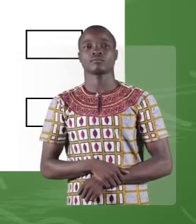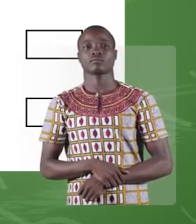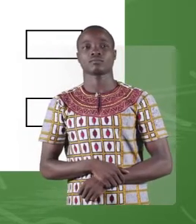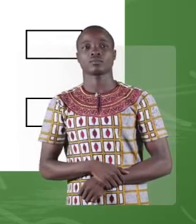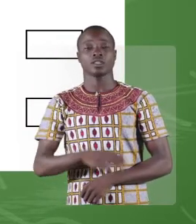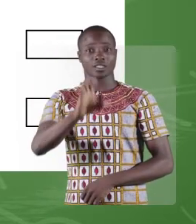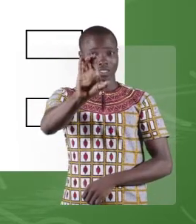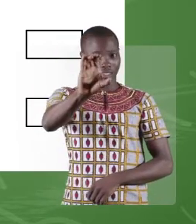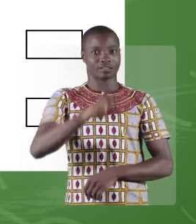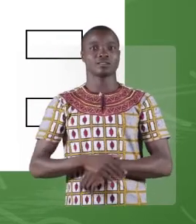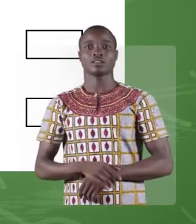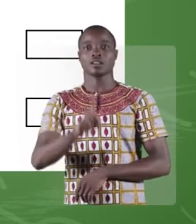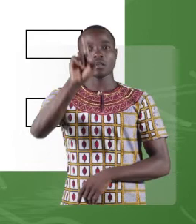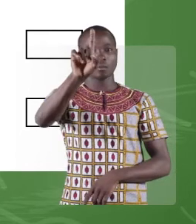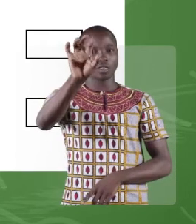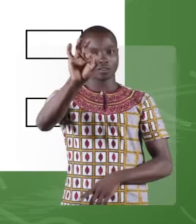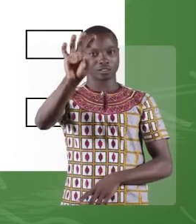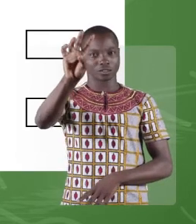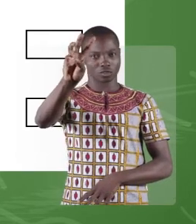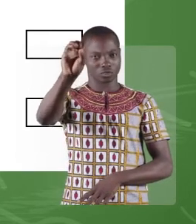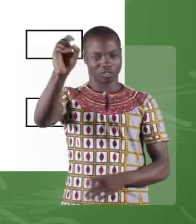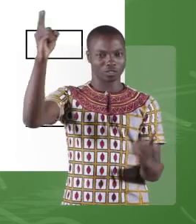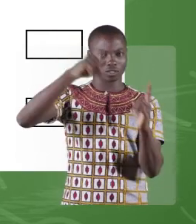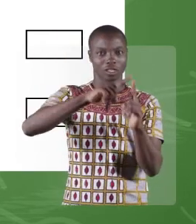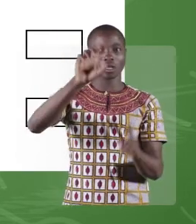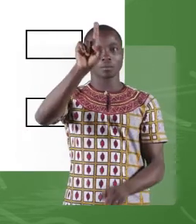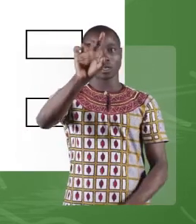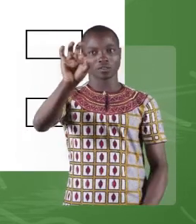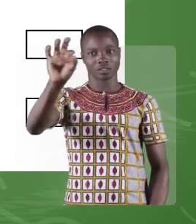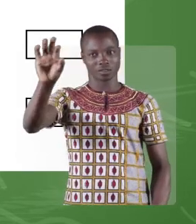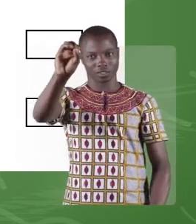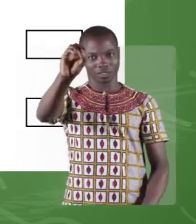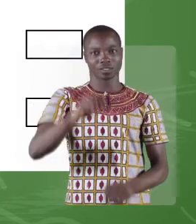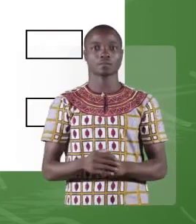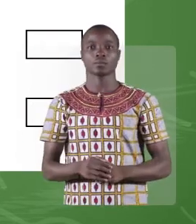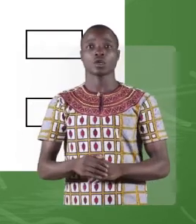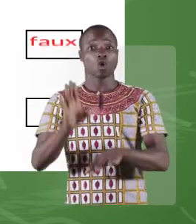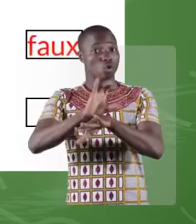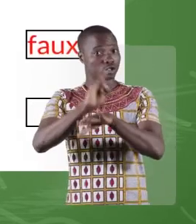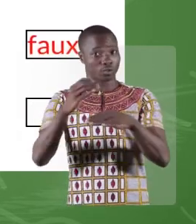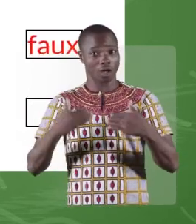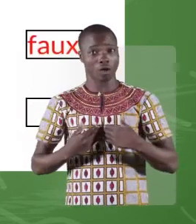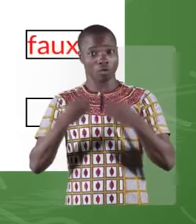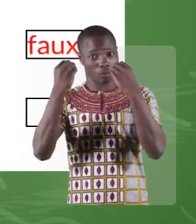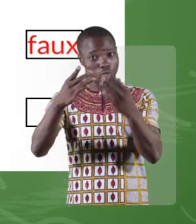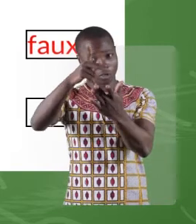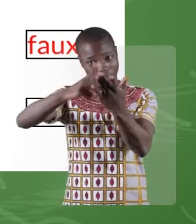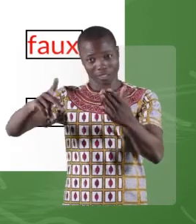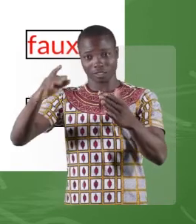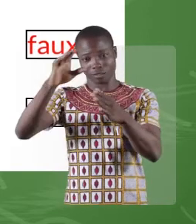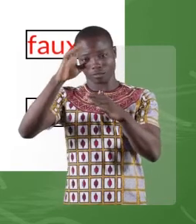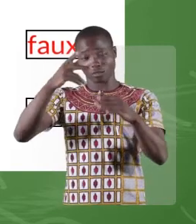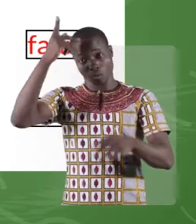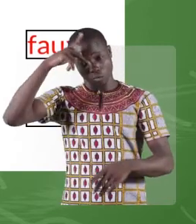C. De 1960 à 1990, il existait plusieurs partis politiques.